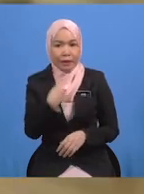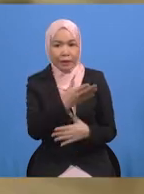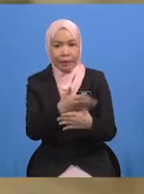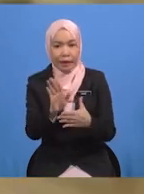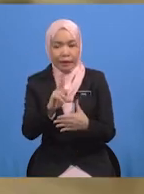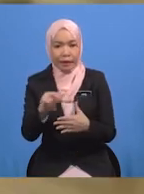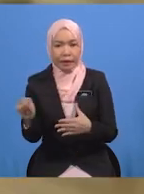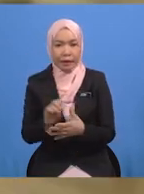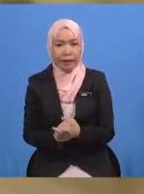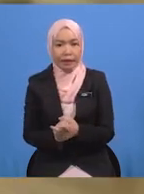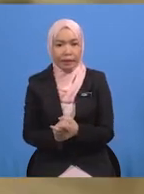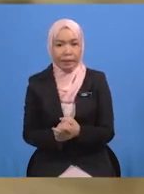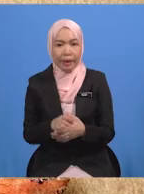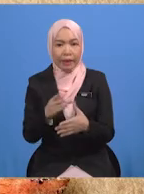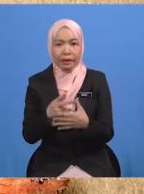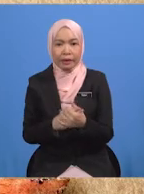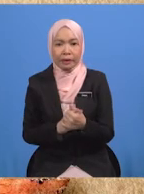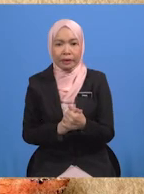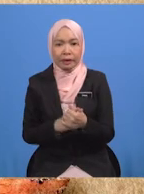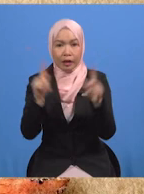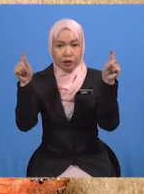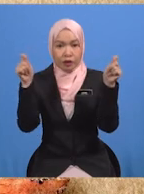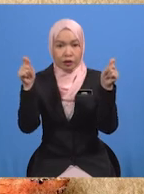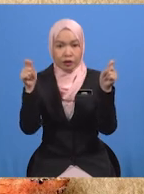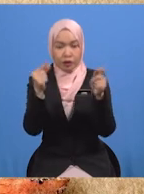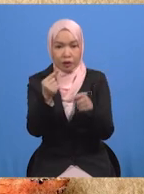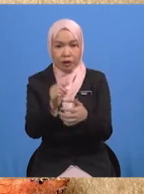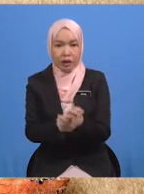beberapa sub-sub topik, iaitu